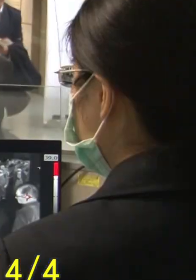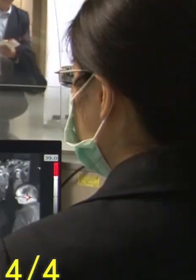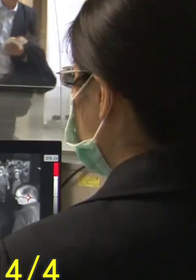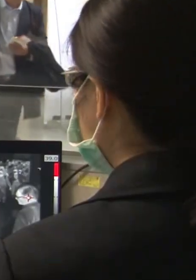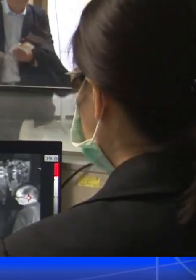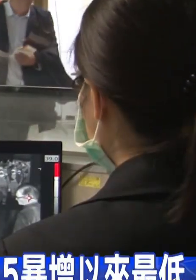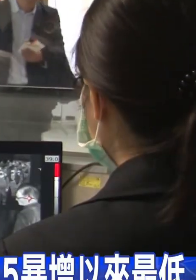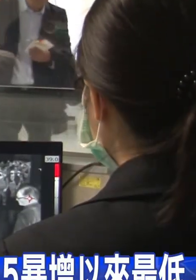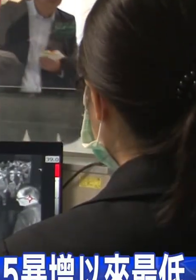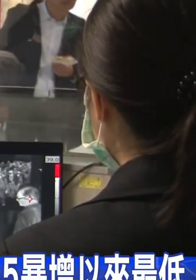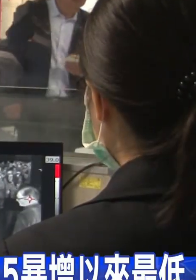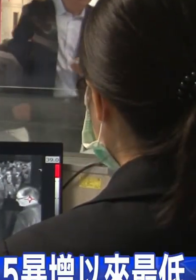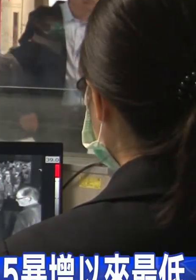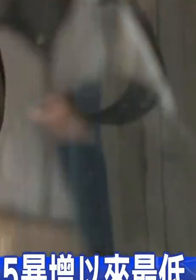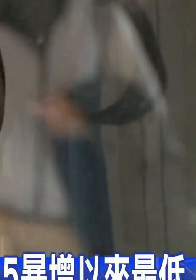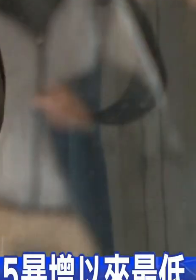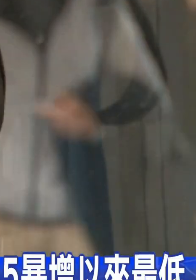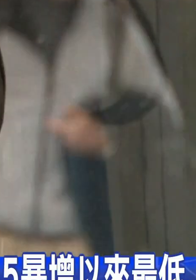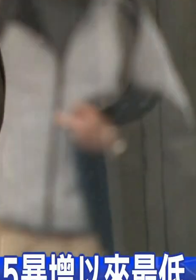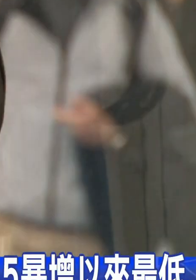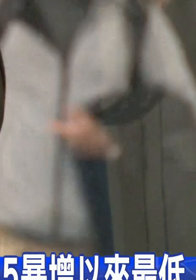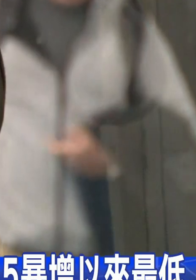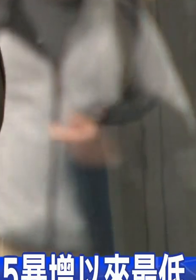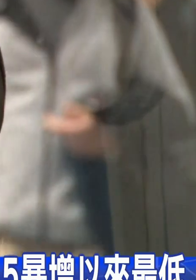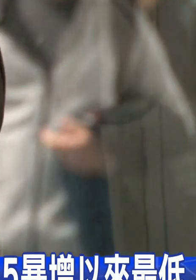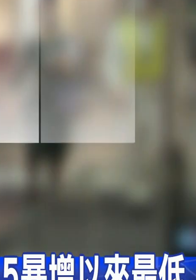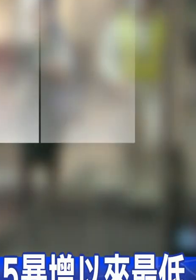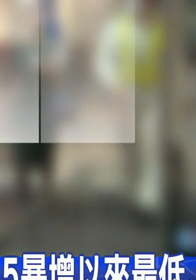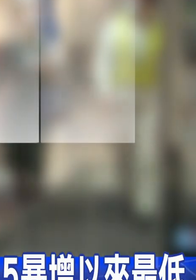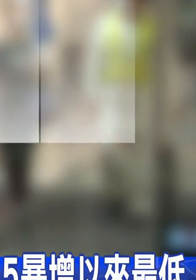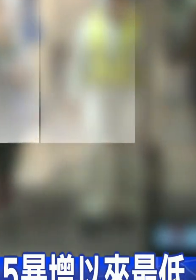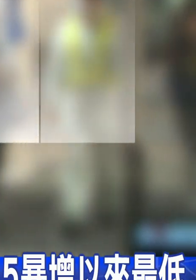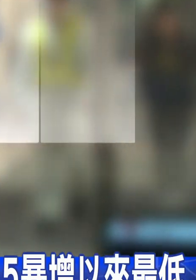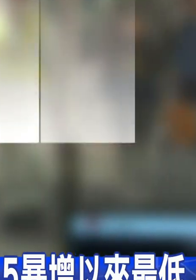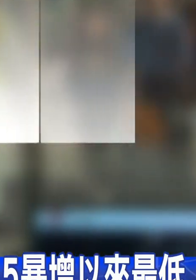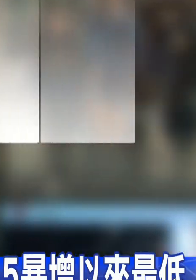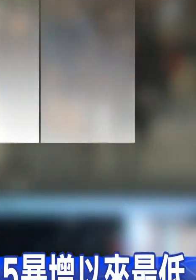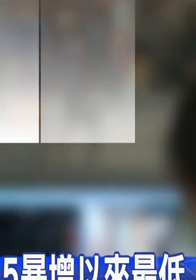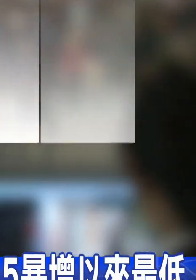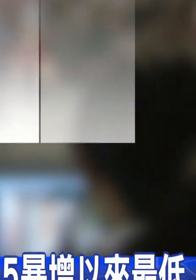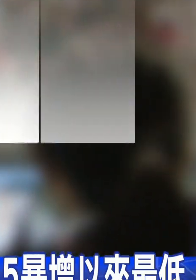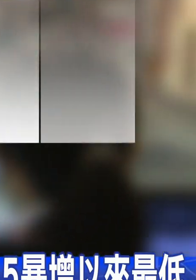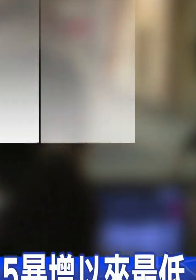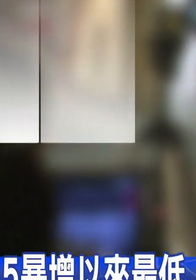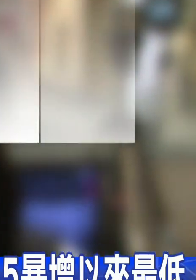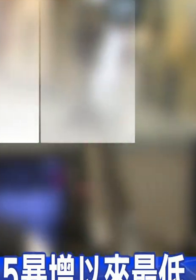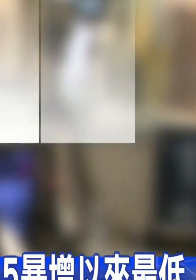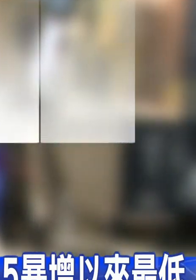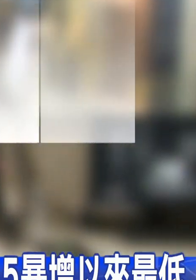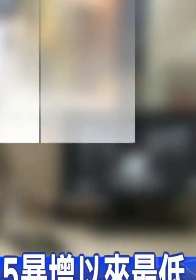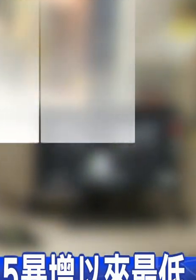4月4号。 境外入压力还在，但从数字来看，似乎已经开始趋缓。从4月1号开始，境外个案